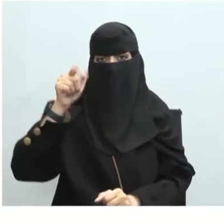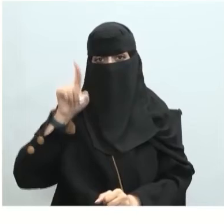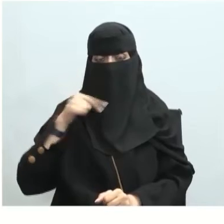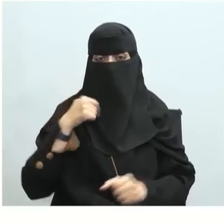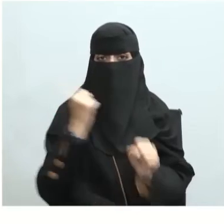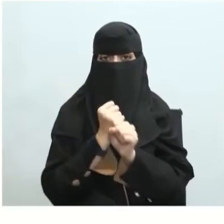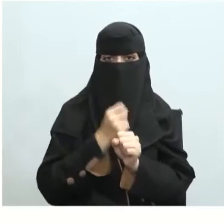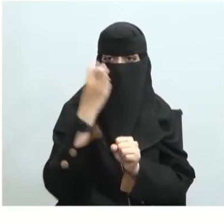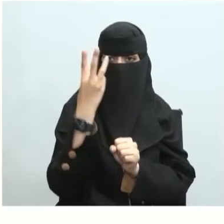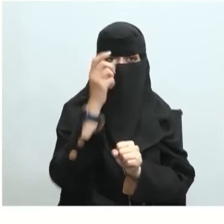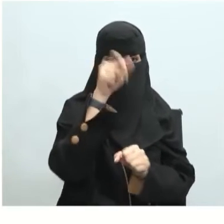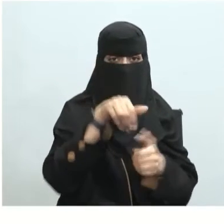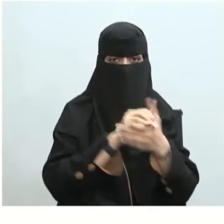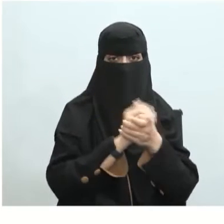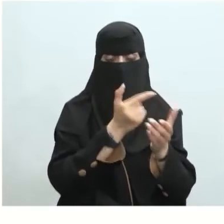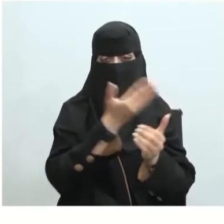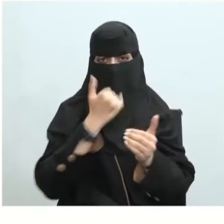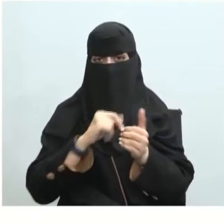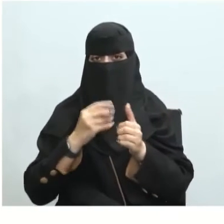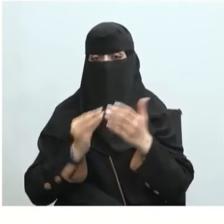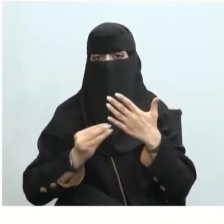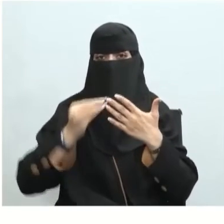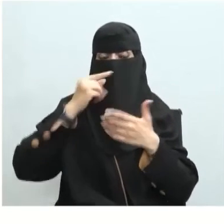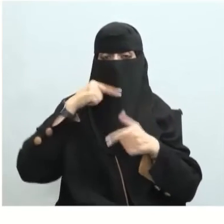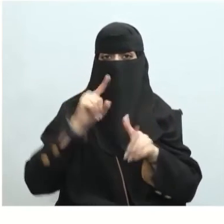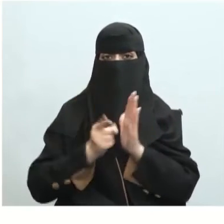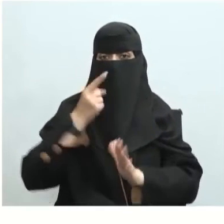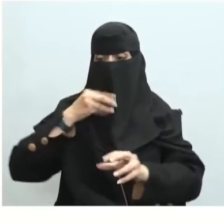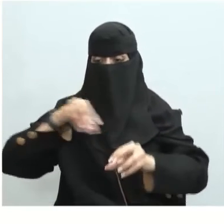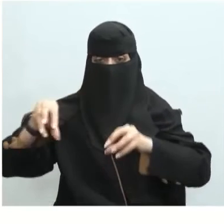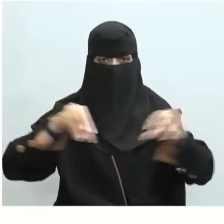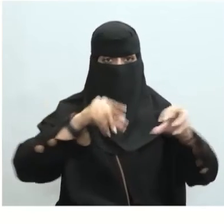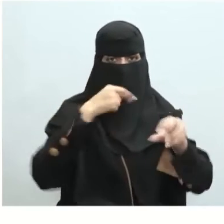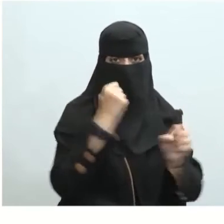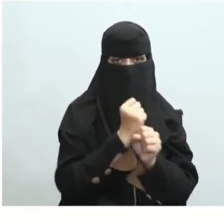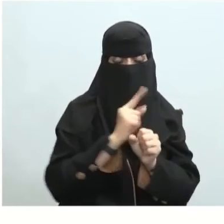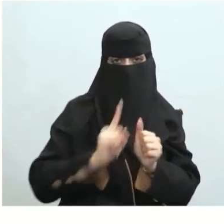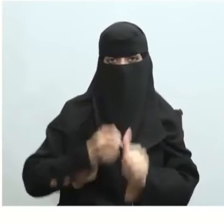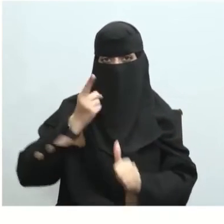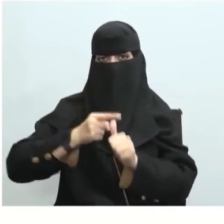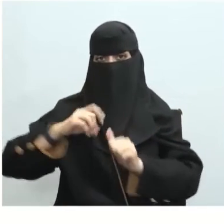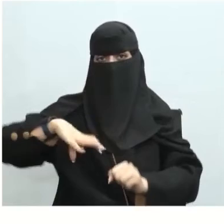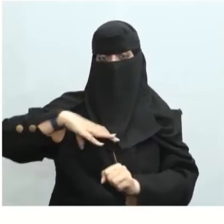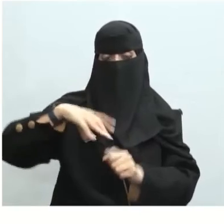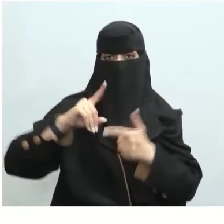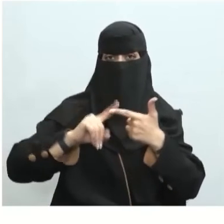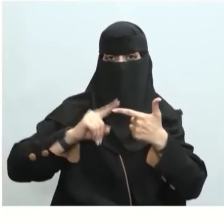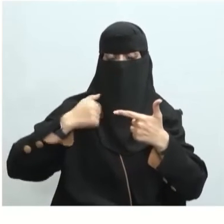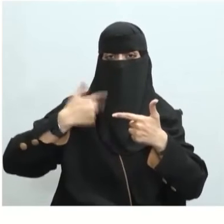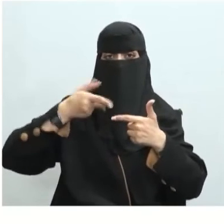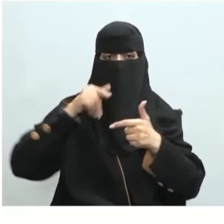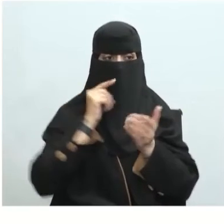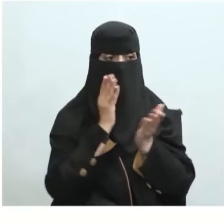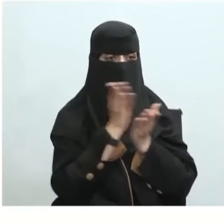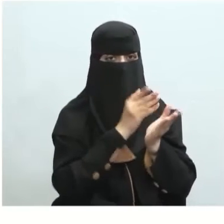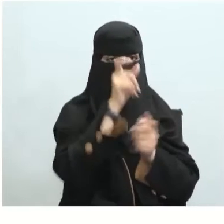ثلاثه من زملائك للقيام بما ياتي اولا وزعوا الادوار بين الاتيه بينكم مدير المدرسه وكيل المدرسه الموجه